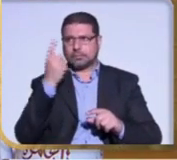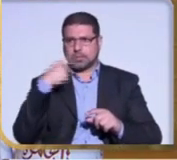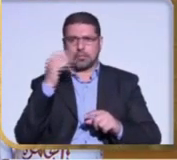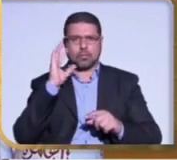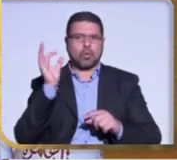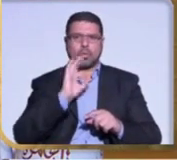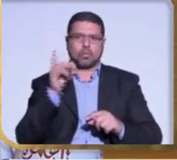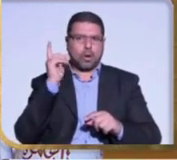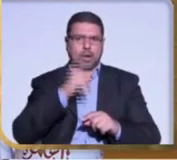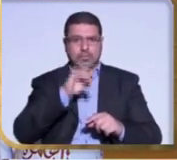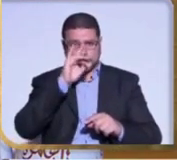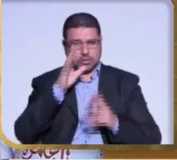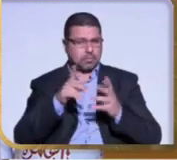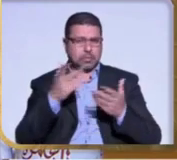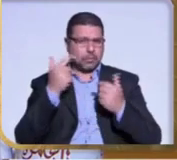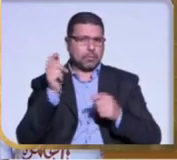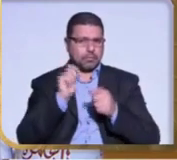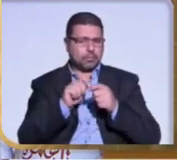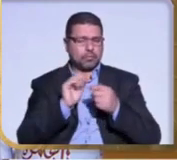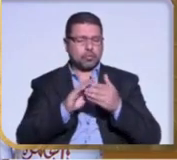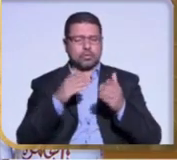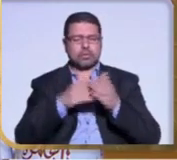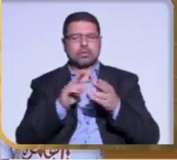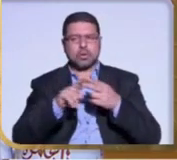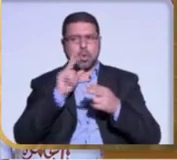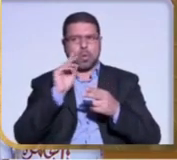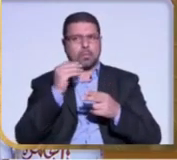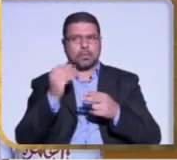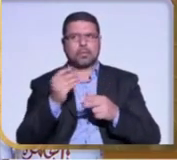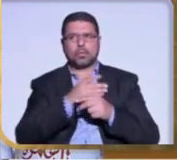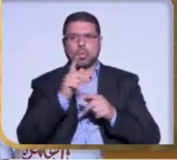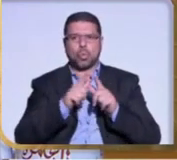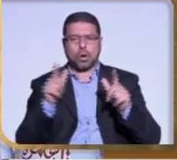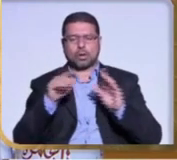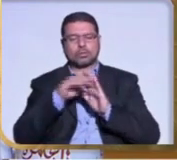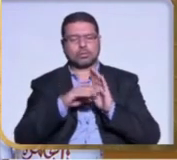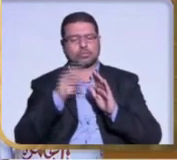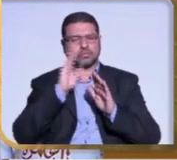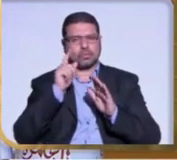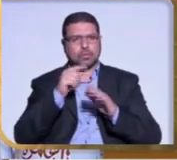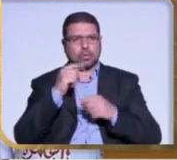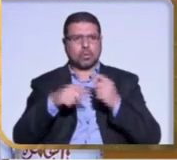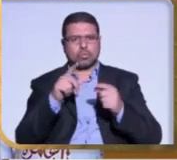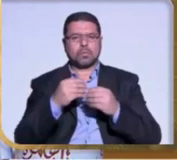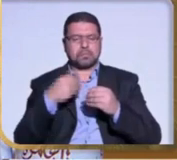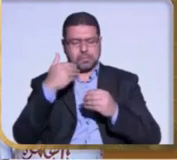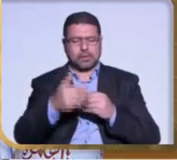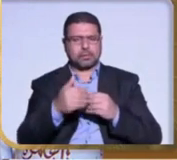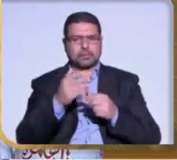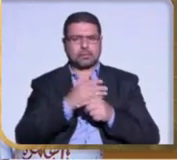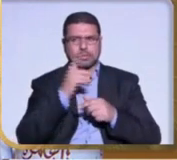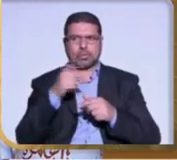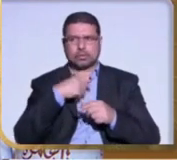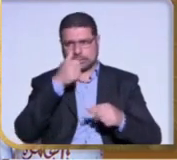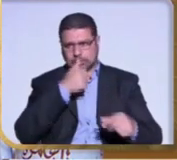مش أمرك بمنكر. وبعد ما نصطلح أقعد بقى أتكلم مع والدتي وأوضح لها المواقف، ومش على طول، يا أمي كنت أنا واخدة